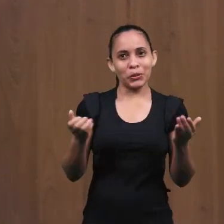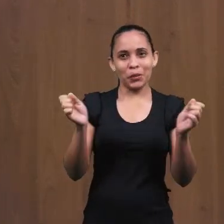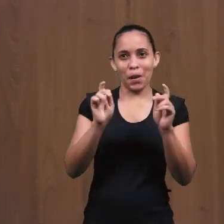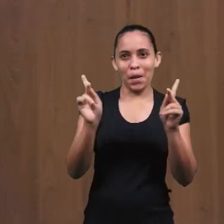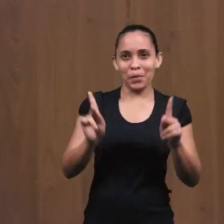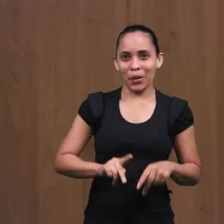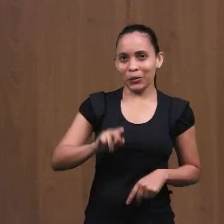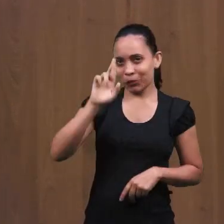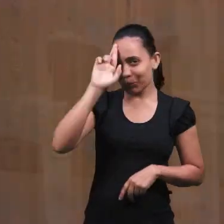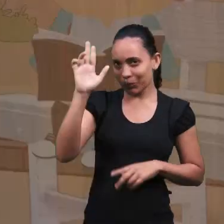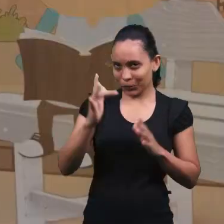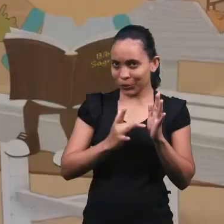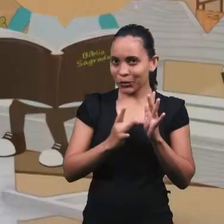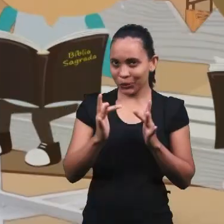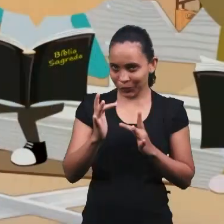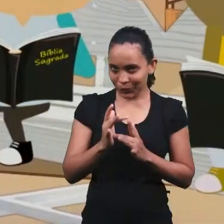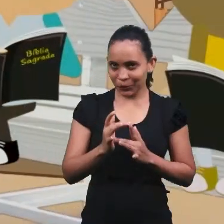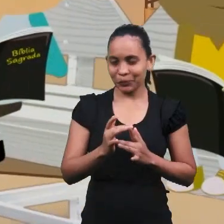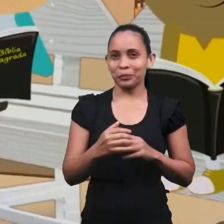Jésus.